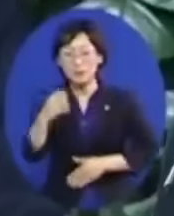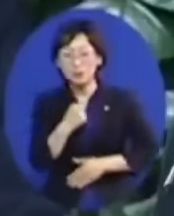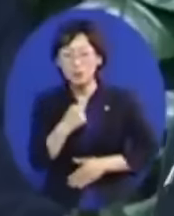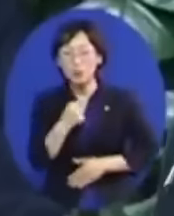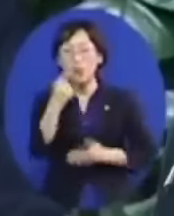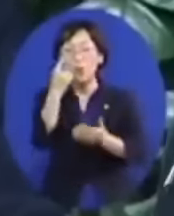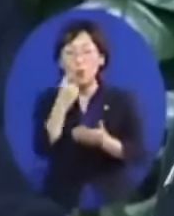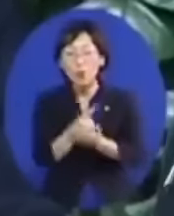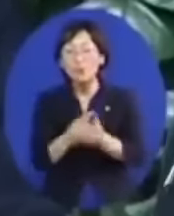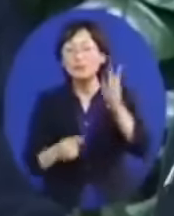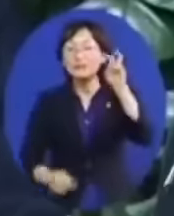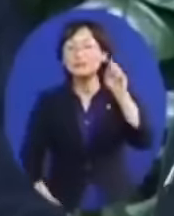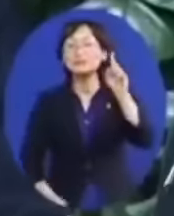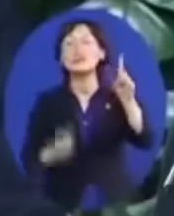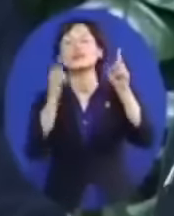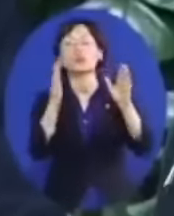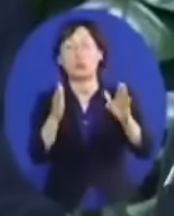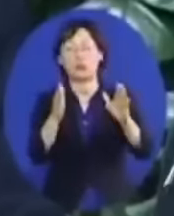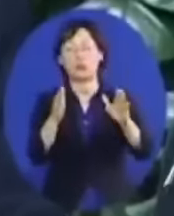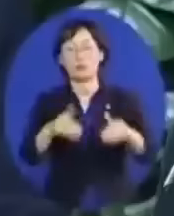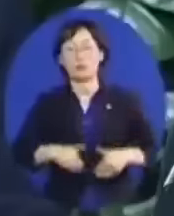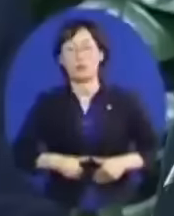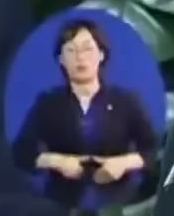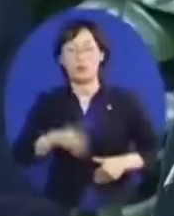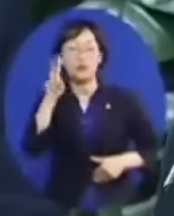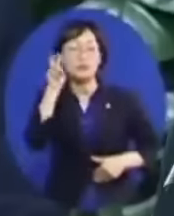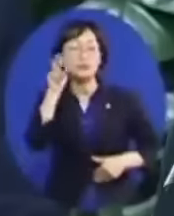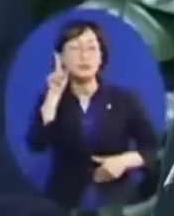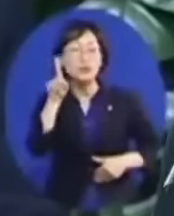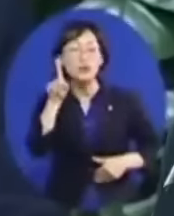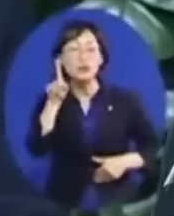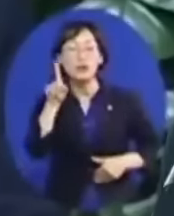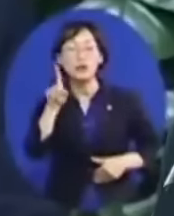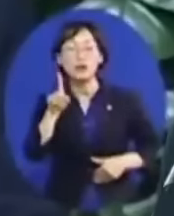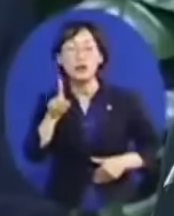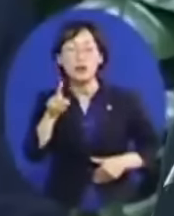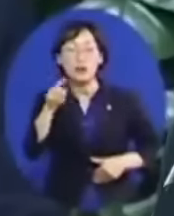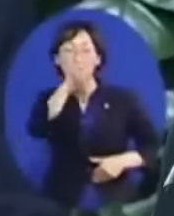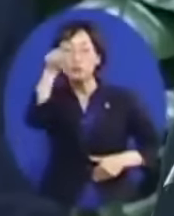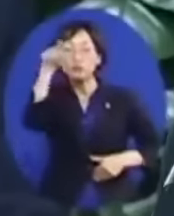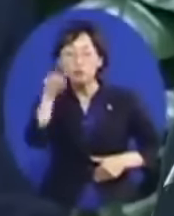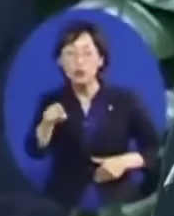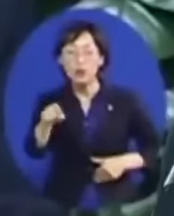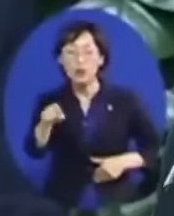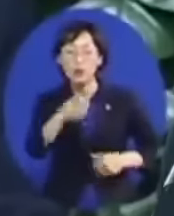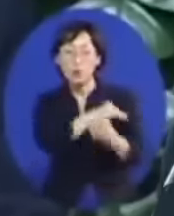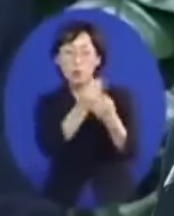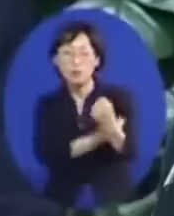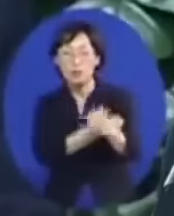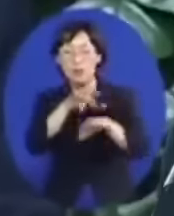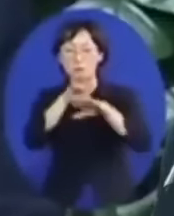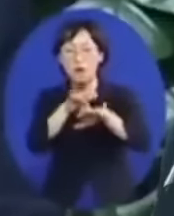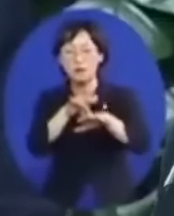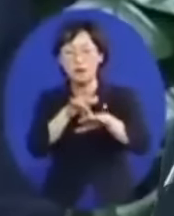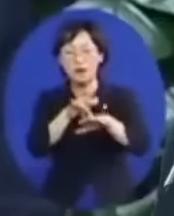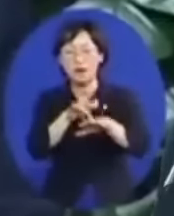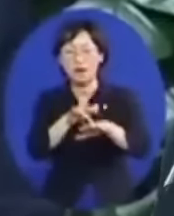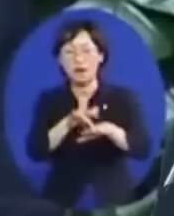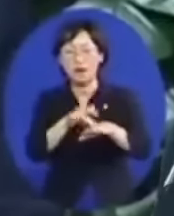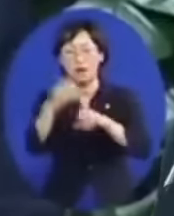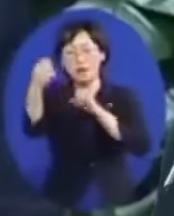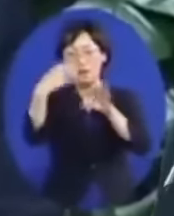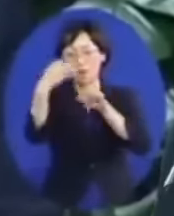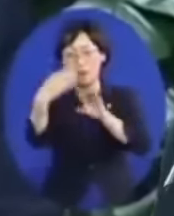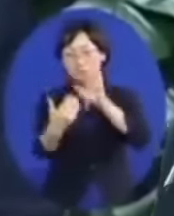다가오기는 21일이 걸렸습니다. 20날 동안 공중의 권세 잡은 원수 마귀가 기도 응답이